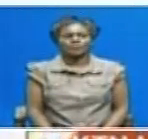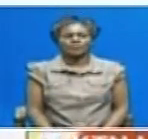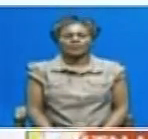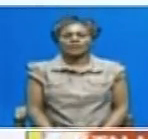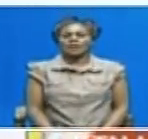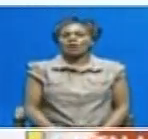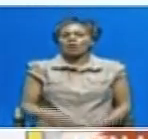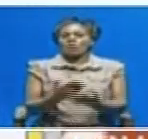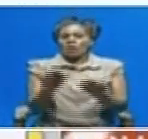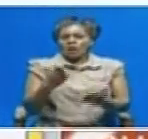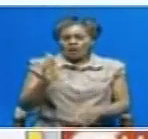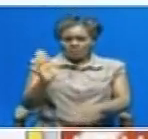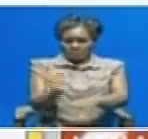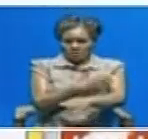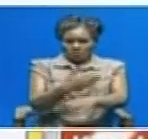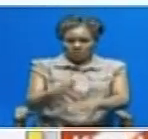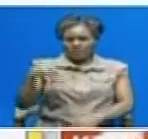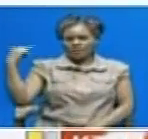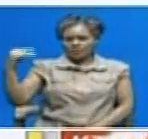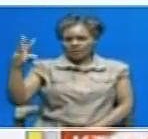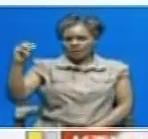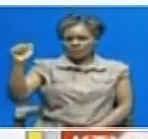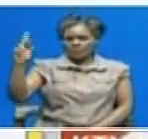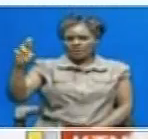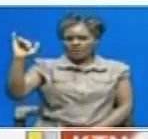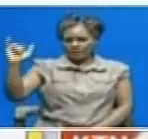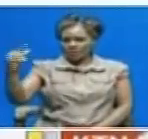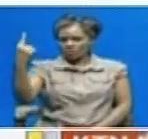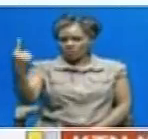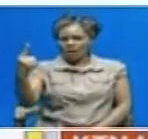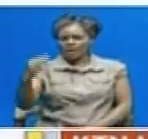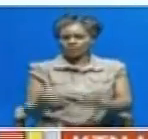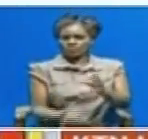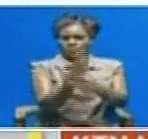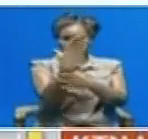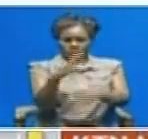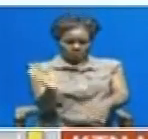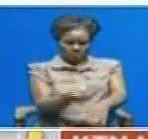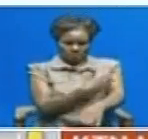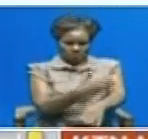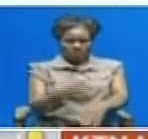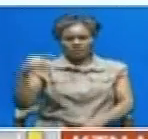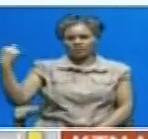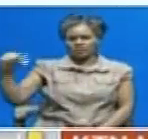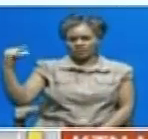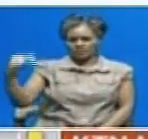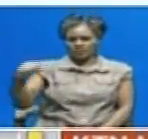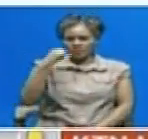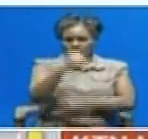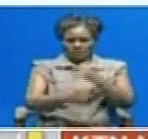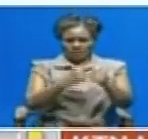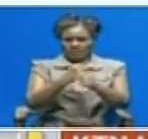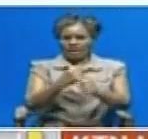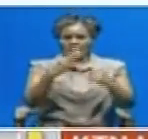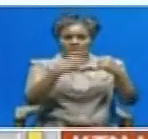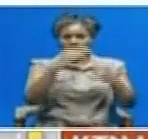Katika semita wako wapi, mwanamuziki wa nyimbo za injili Mary Atieno ni mmoja waanzilisha muziki wa aina hiyo humu nchini. Mnamo miaka ya